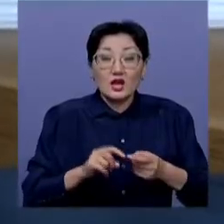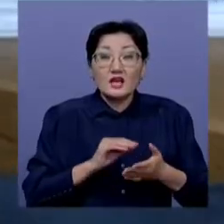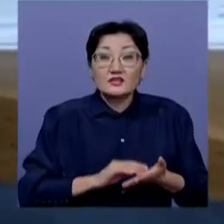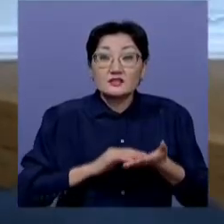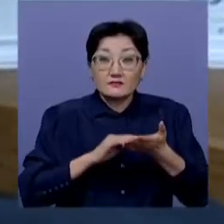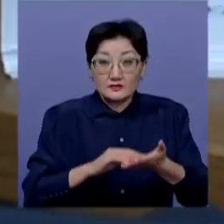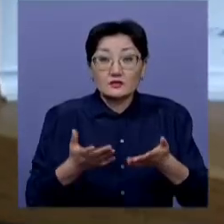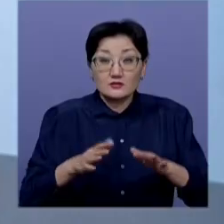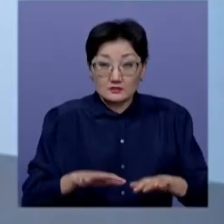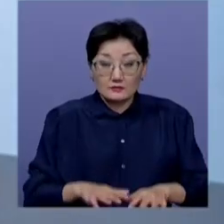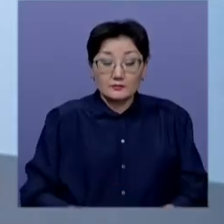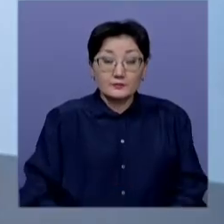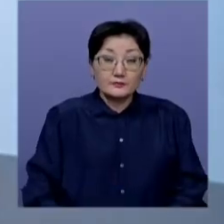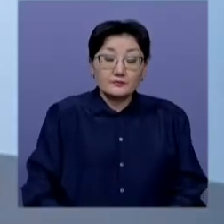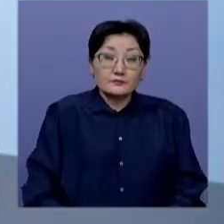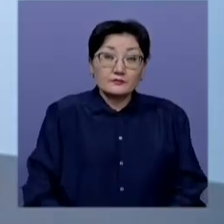жазып кеткен.